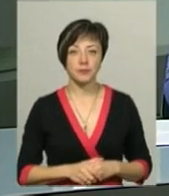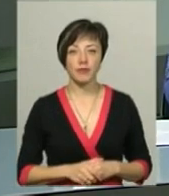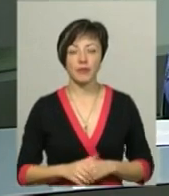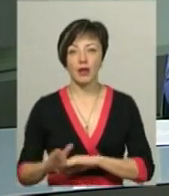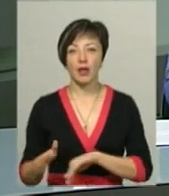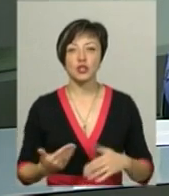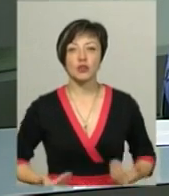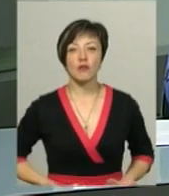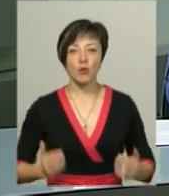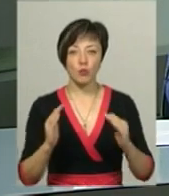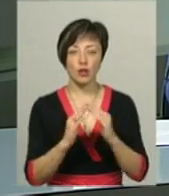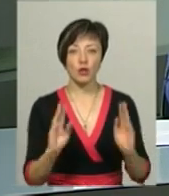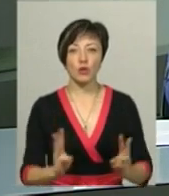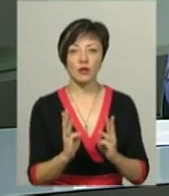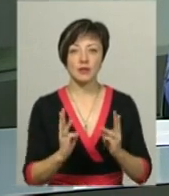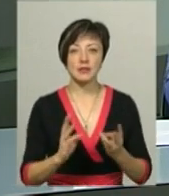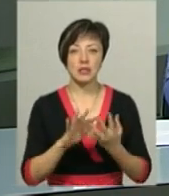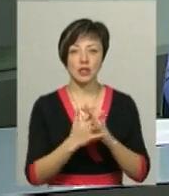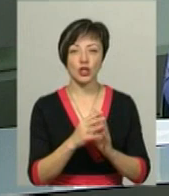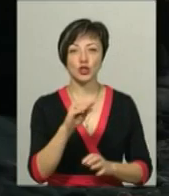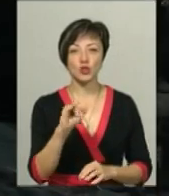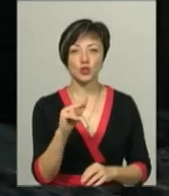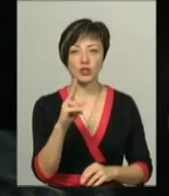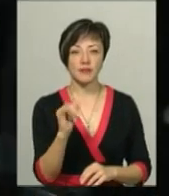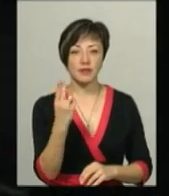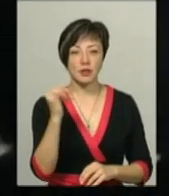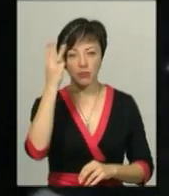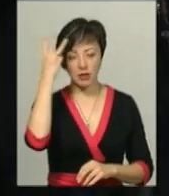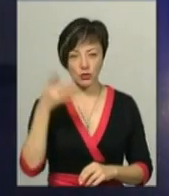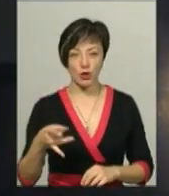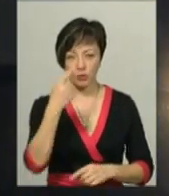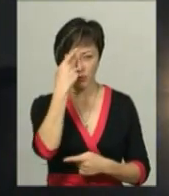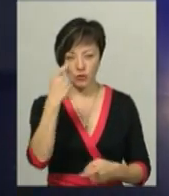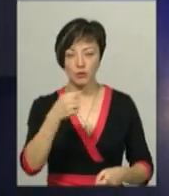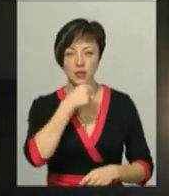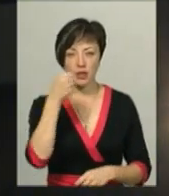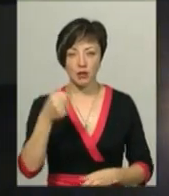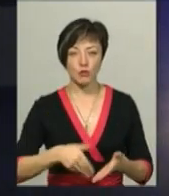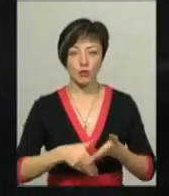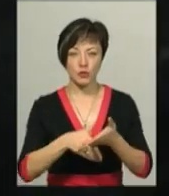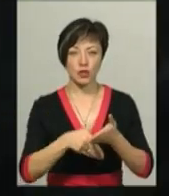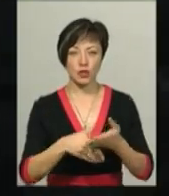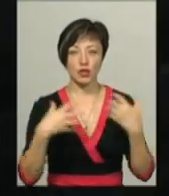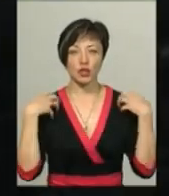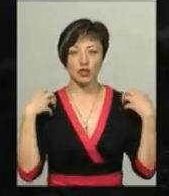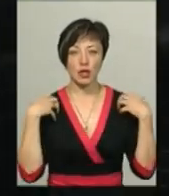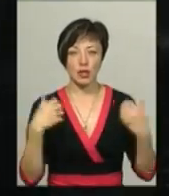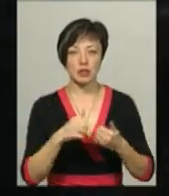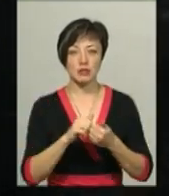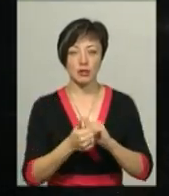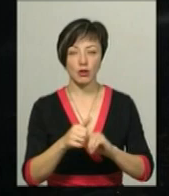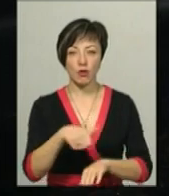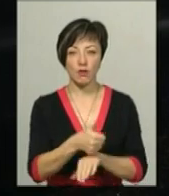Житловий будинок горів у селі Жучківці Хмельницького району. Про це повідомив старший помічник начальника зміни